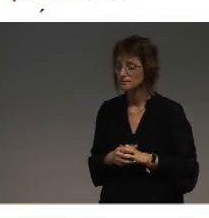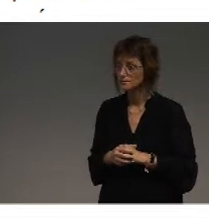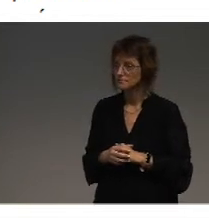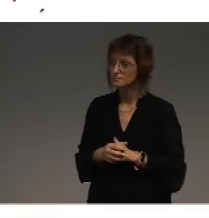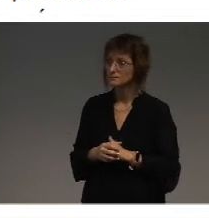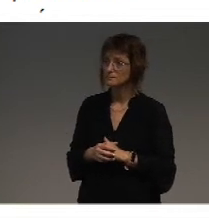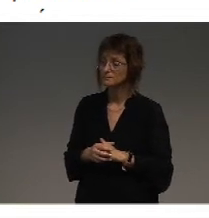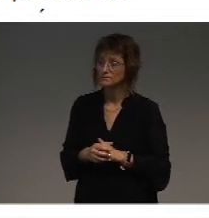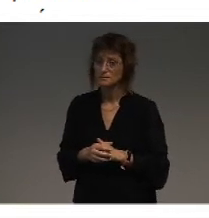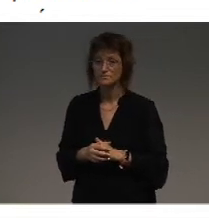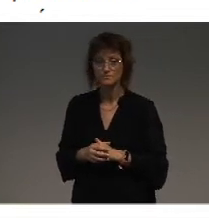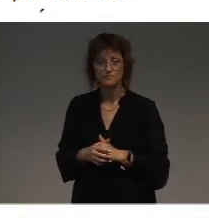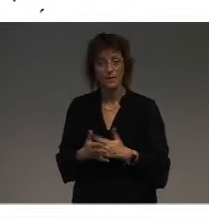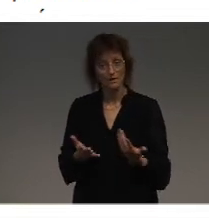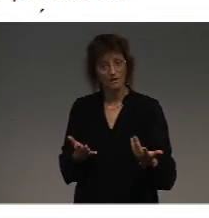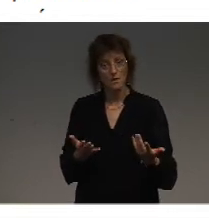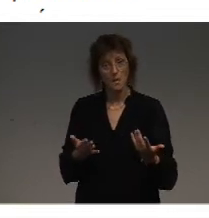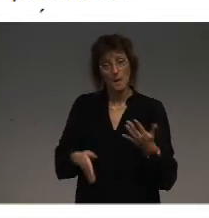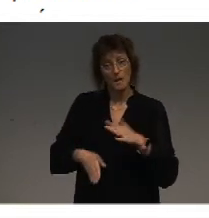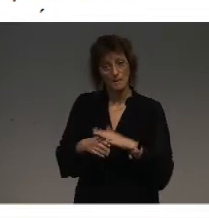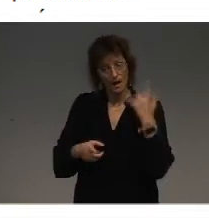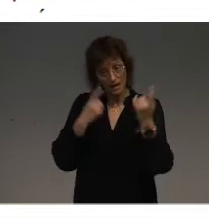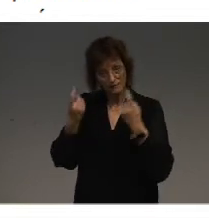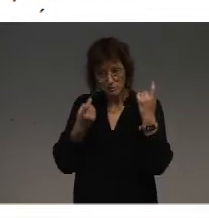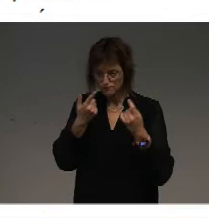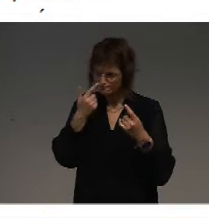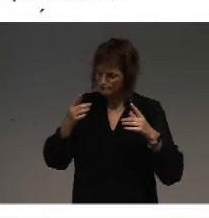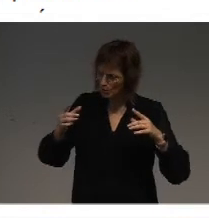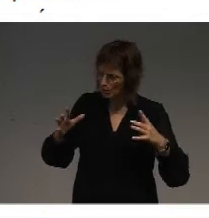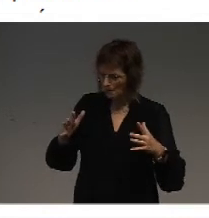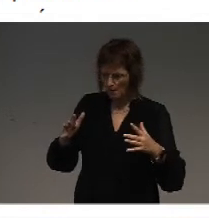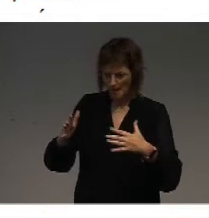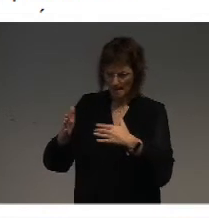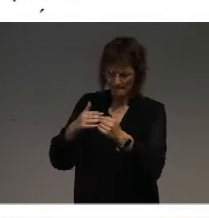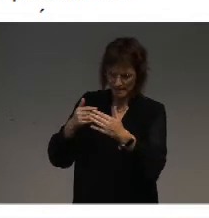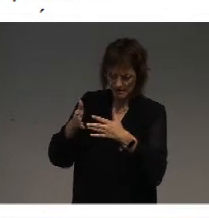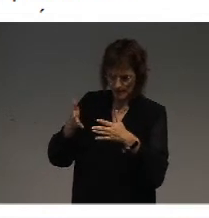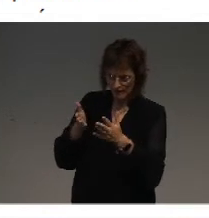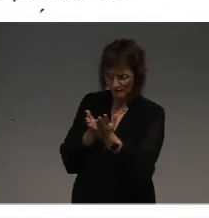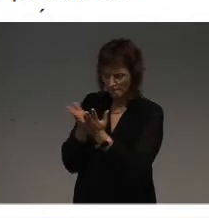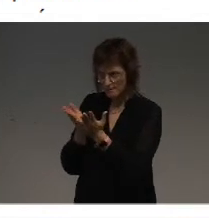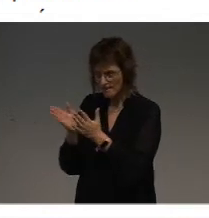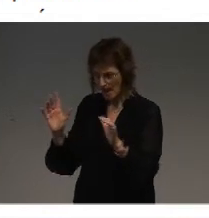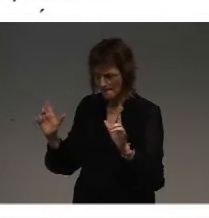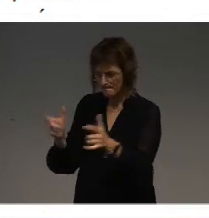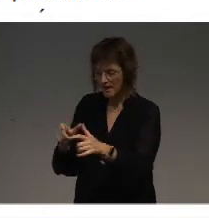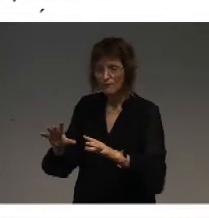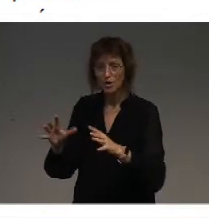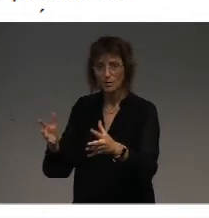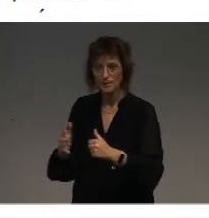dans un premier temps, on a réfléchi, on s'est demandé comment on pouvait identifier ces filières particulièrement exposées. Et on a